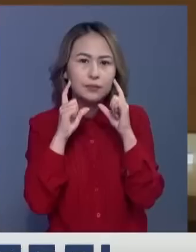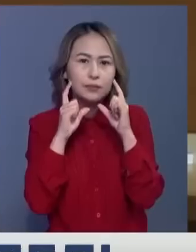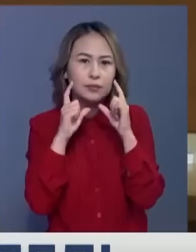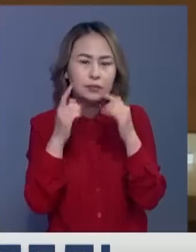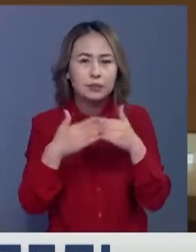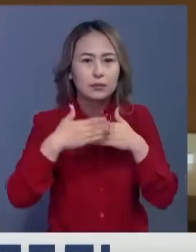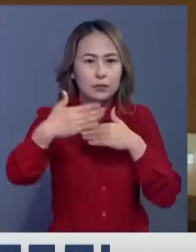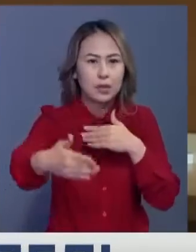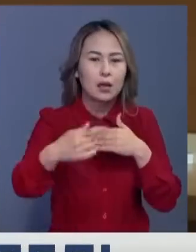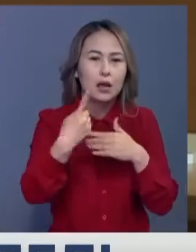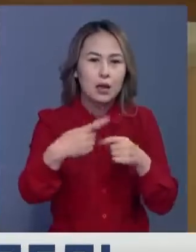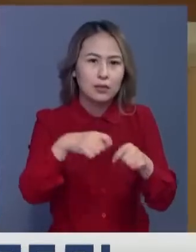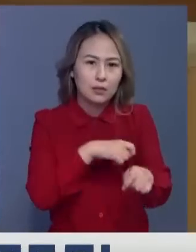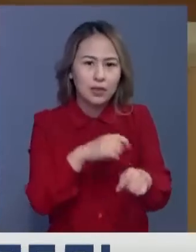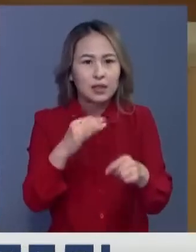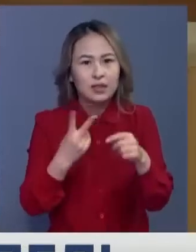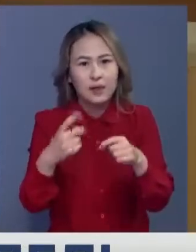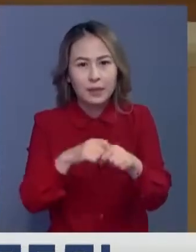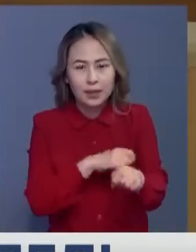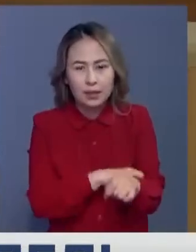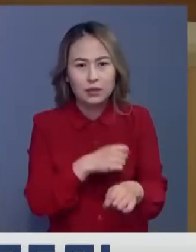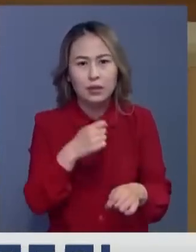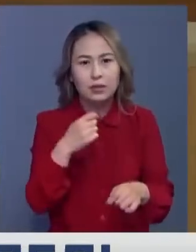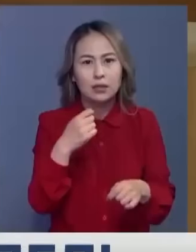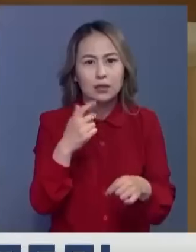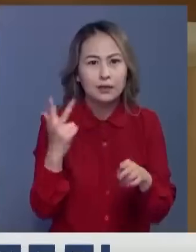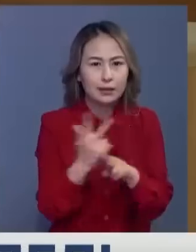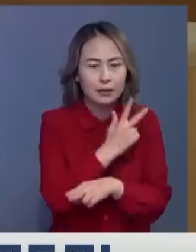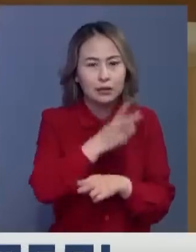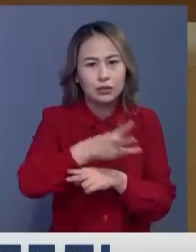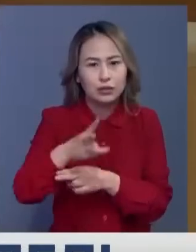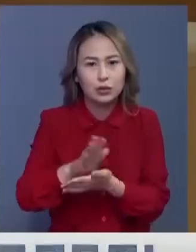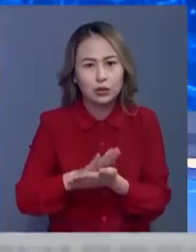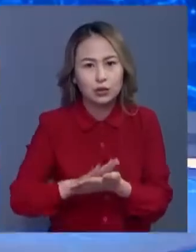Араға шықтық 1,5-2 метр сақтап, 3 мезгіл дезинфекция жасап тұрамыз.